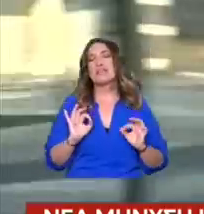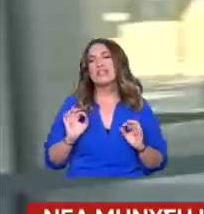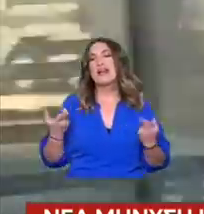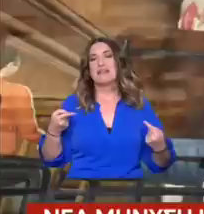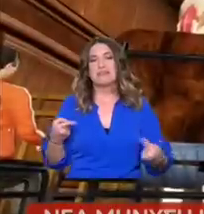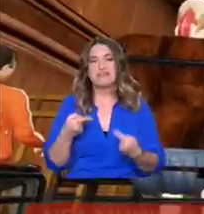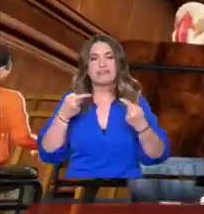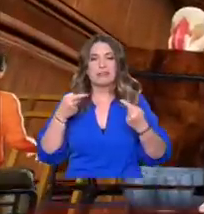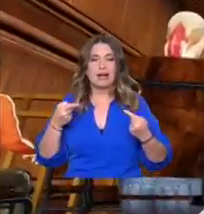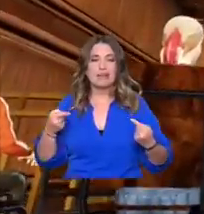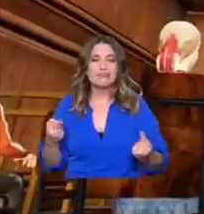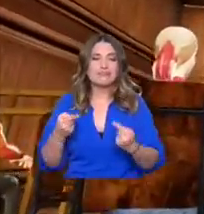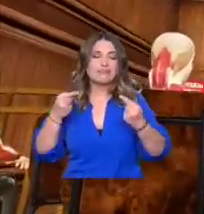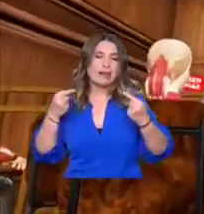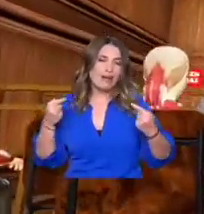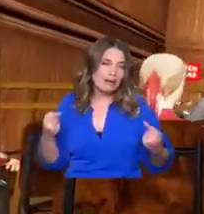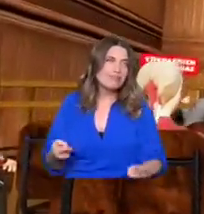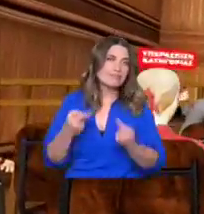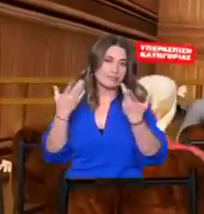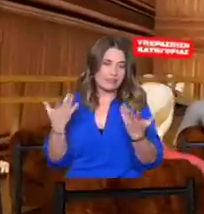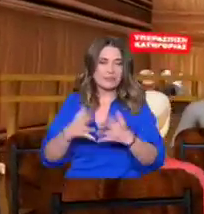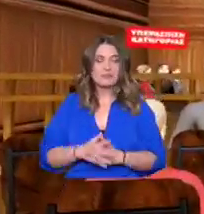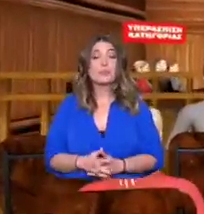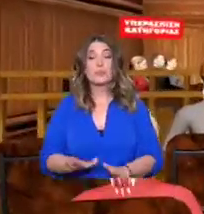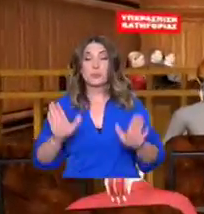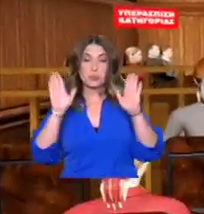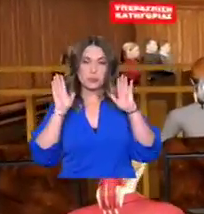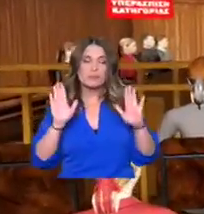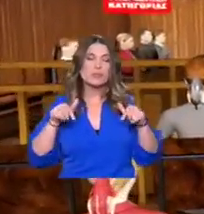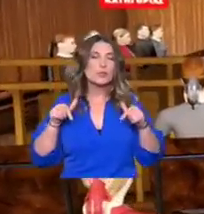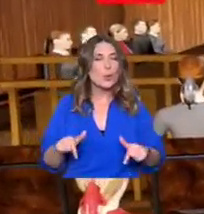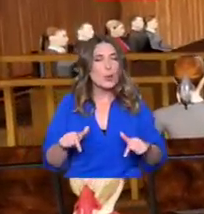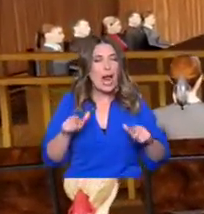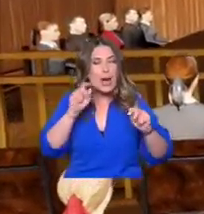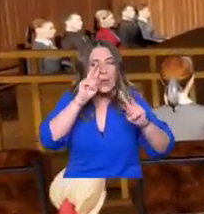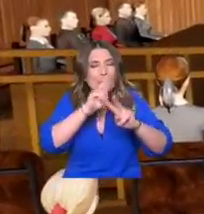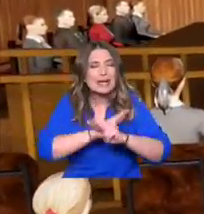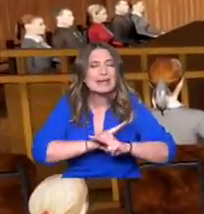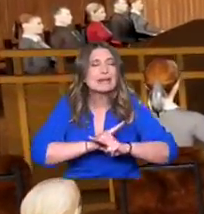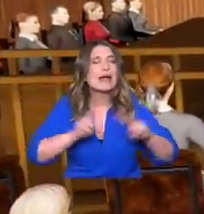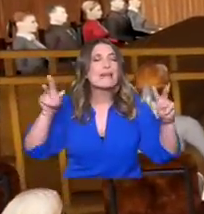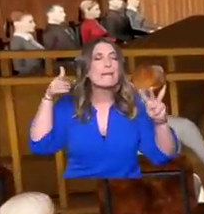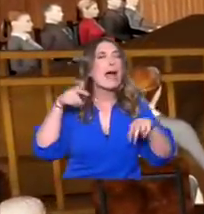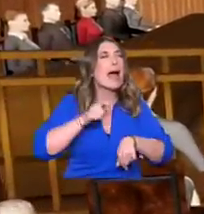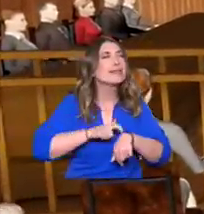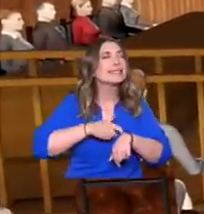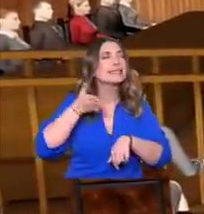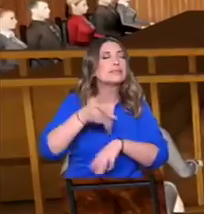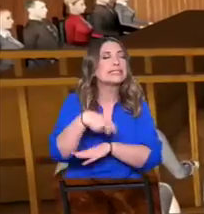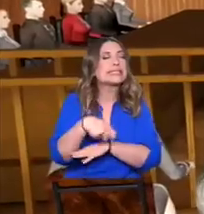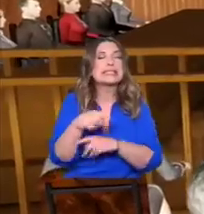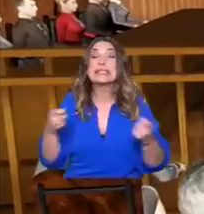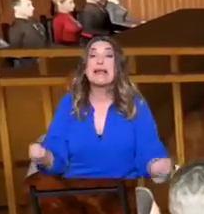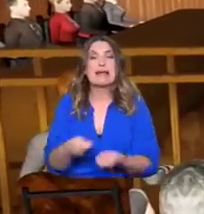άλλη. Έλατε λοιπόν να προσπαθήσουμε να δώσουμε και σήμερα εικόνα από το εσωτερικό του δικαστηρίου. Πρώτα απ'